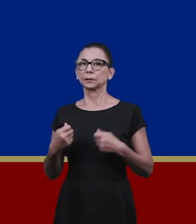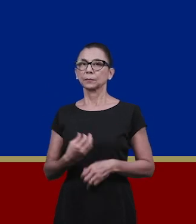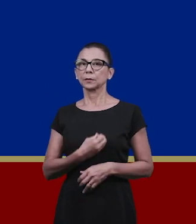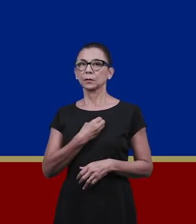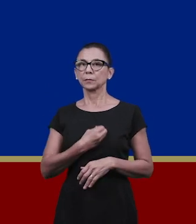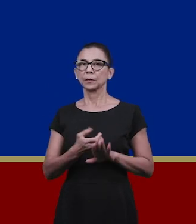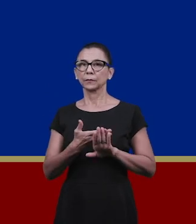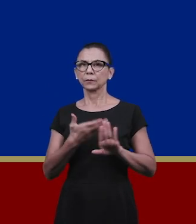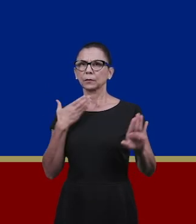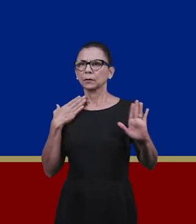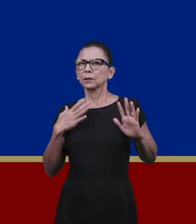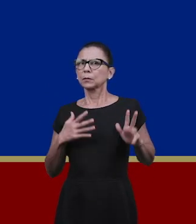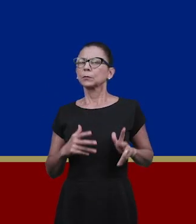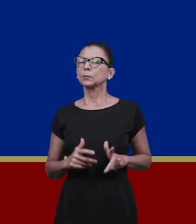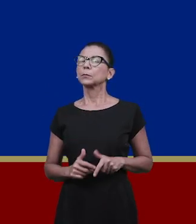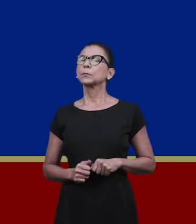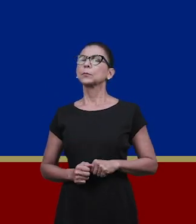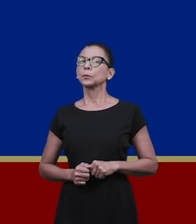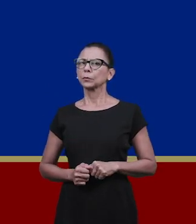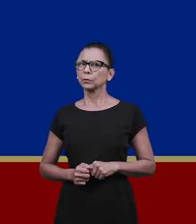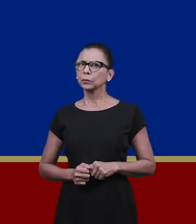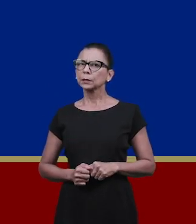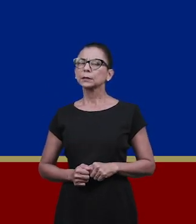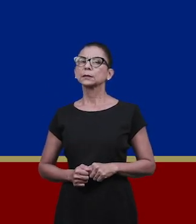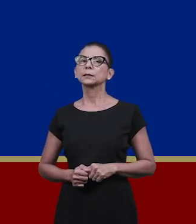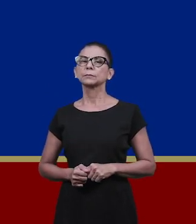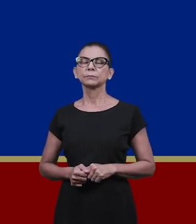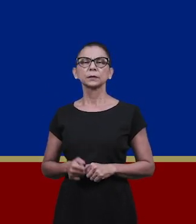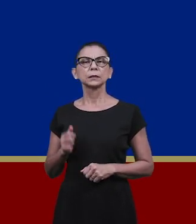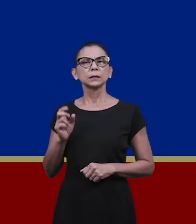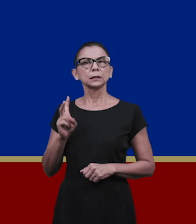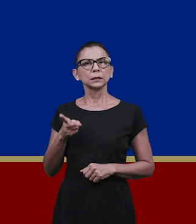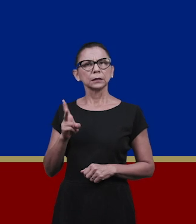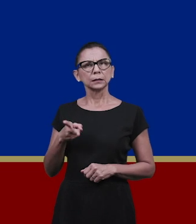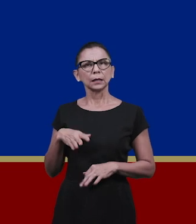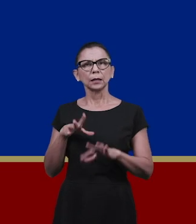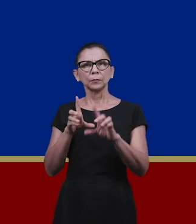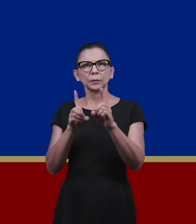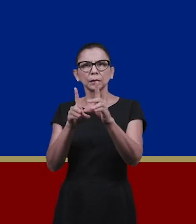nous devons rechercher une vie de sanctification et être